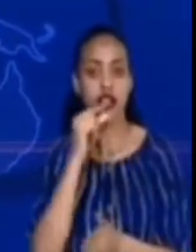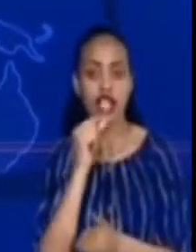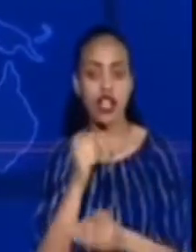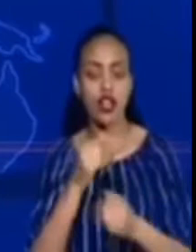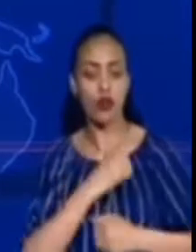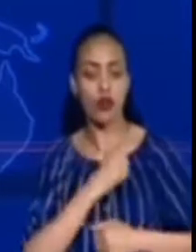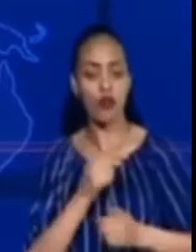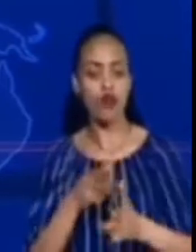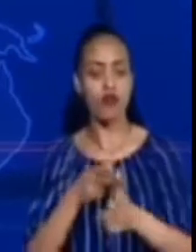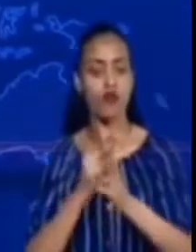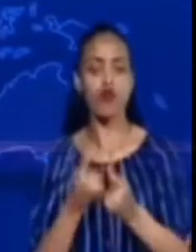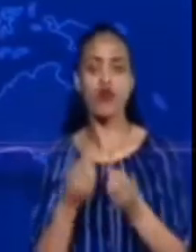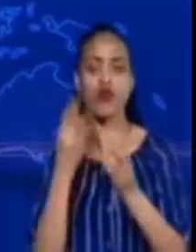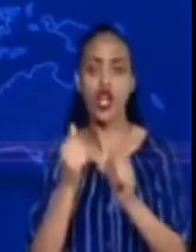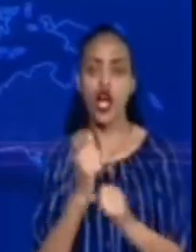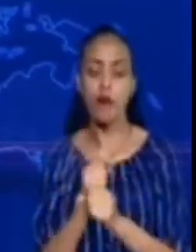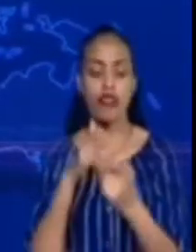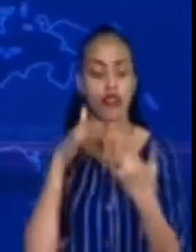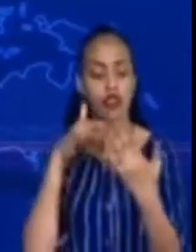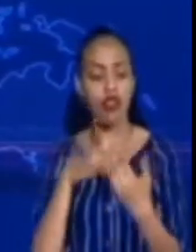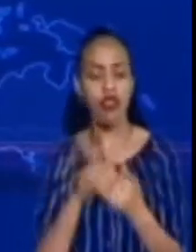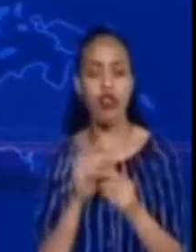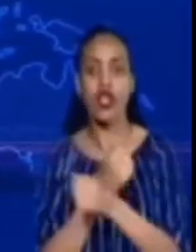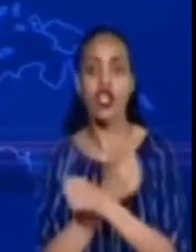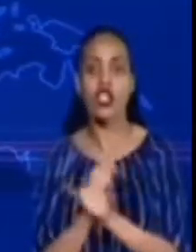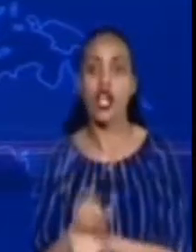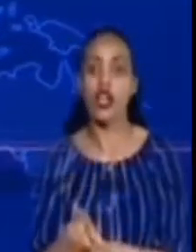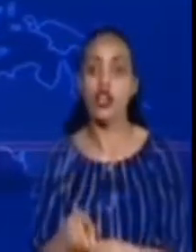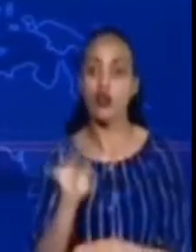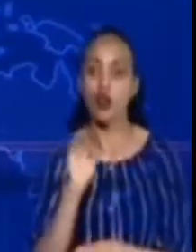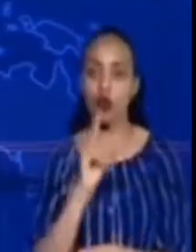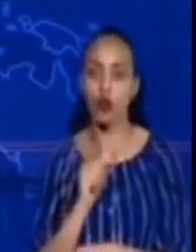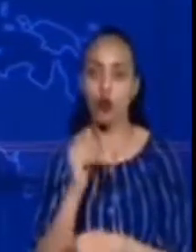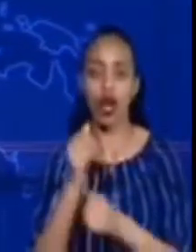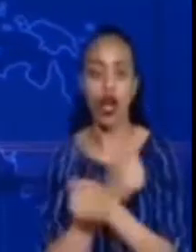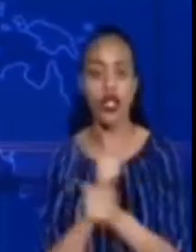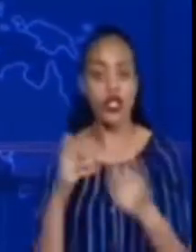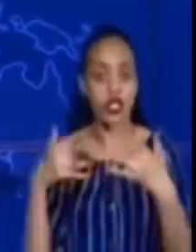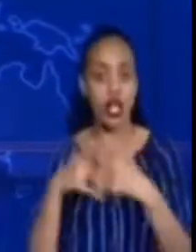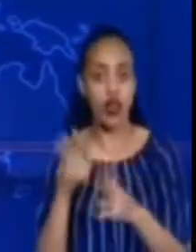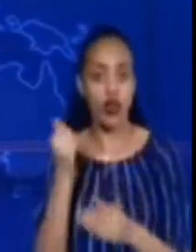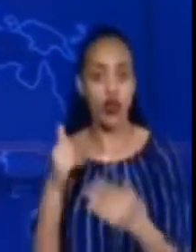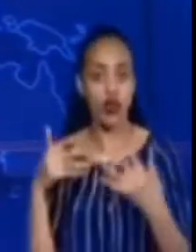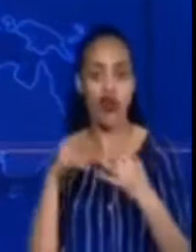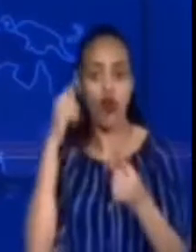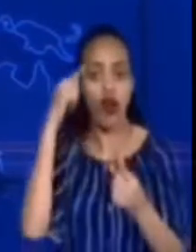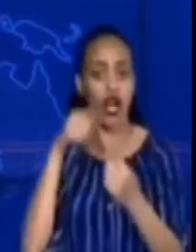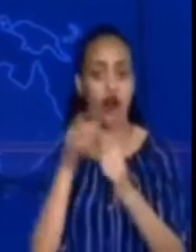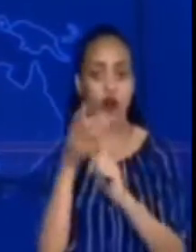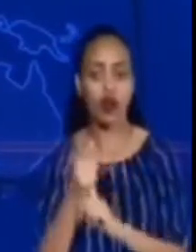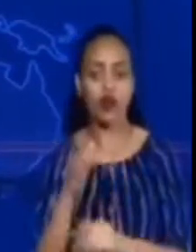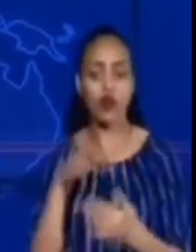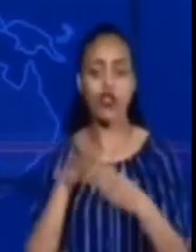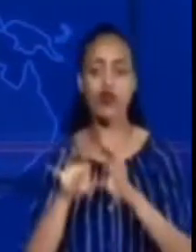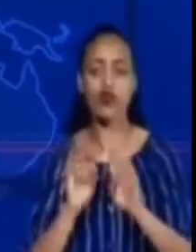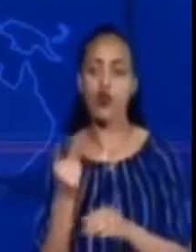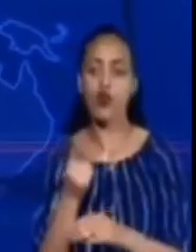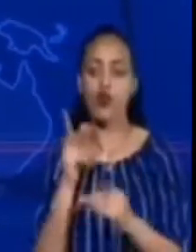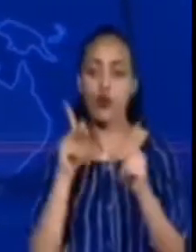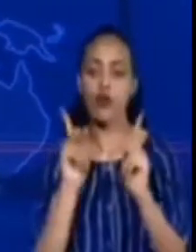ይሰራው የመጨረሻውን PhD በዛ ይሰራ ሶዬ መጽሐፍ ቅዱስን በደንብ ጠንቅቆ የሚያውቅ